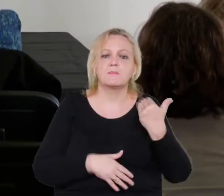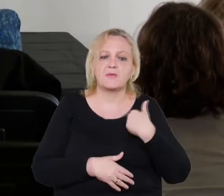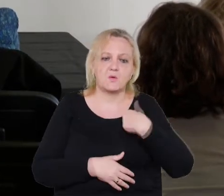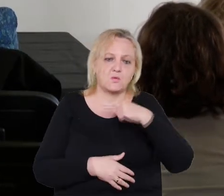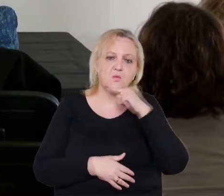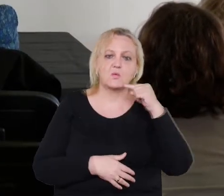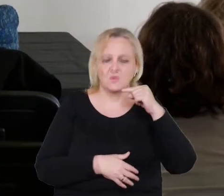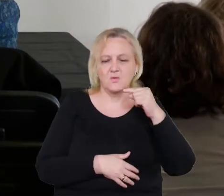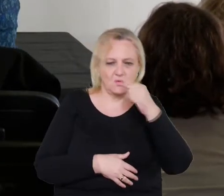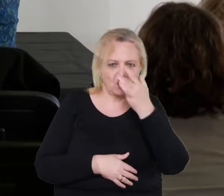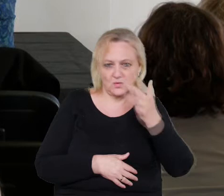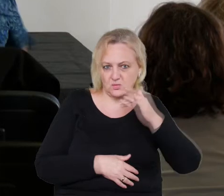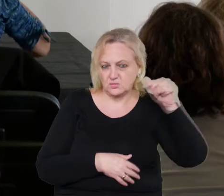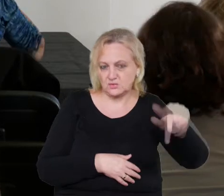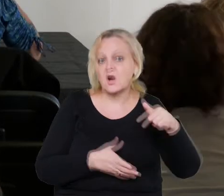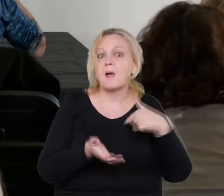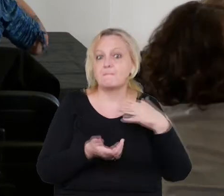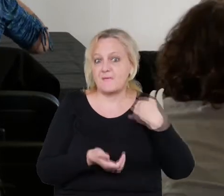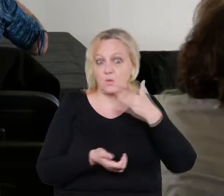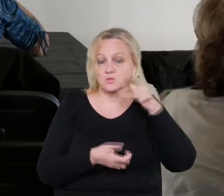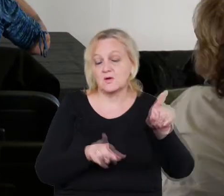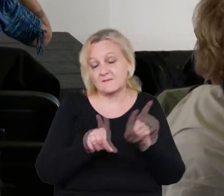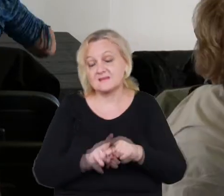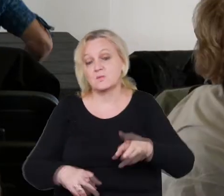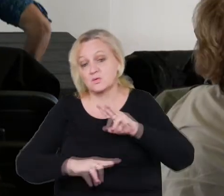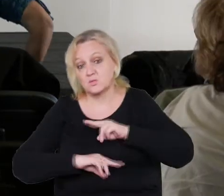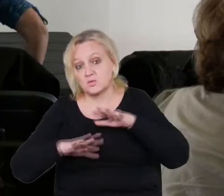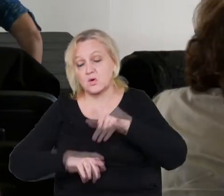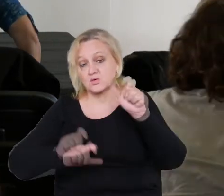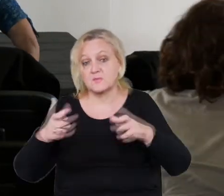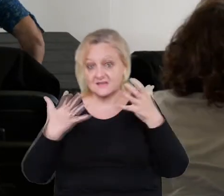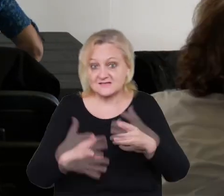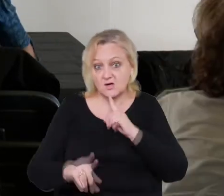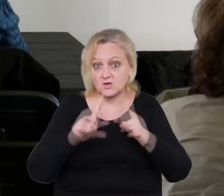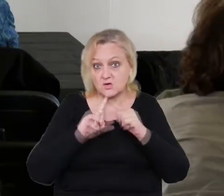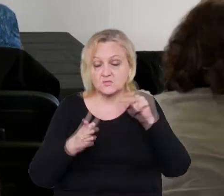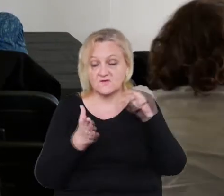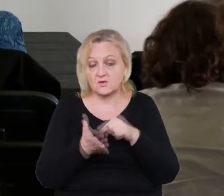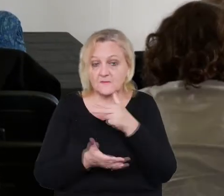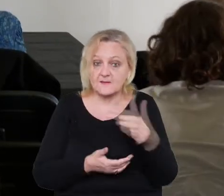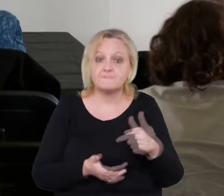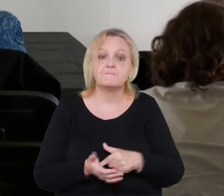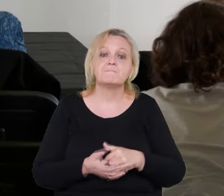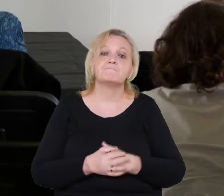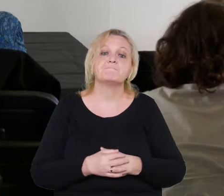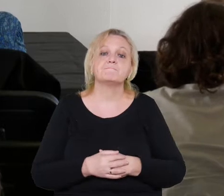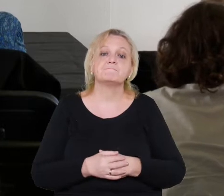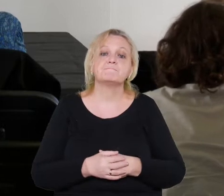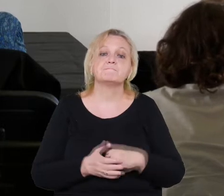prędkość czy może to wiem że tutaj też w Sopocie jest trochę ewentualnie państwo chcą porozmawiać na ten temat ale jak mówię